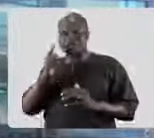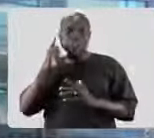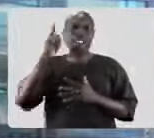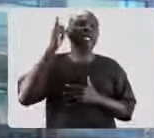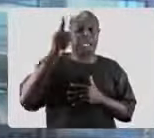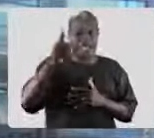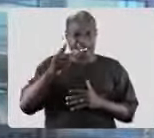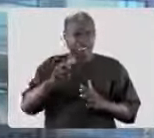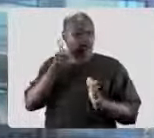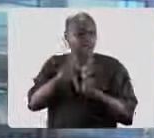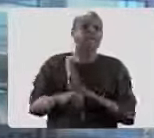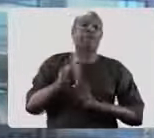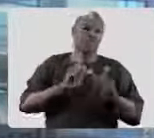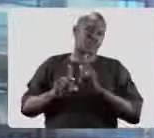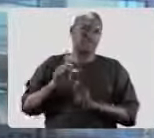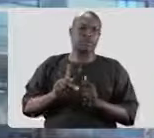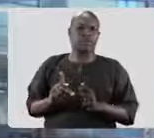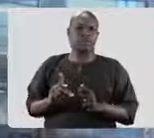Na fa wonsa kanipa emoja